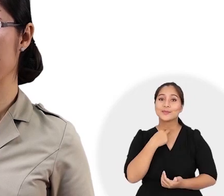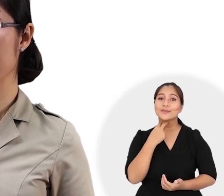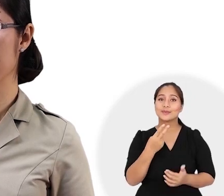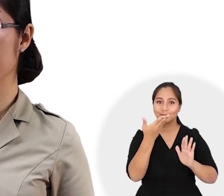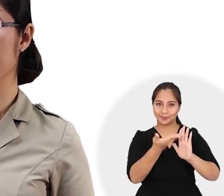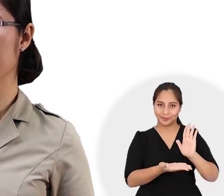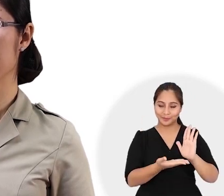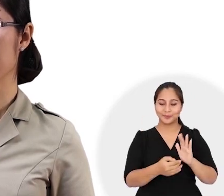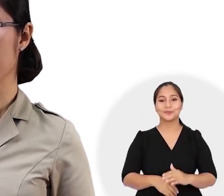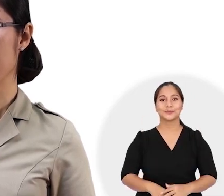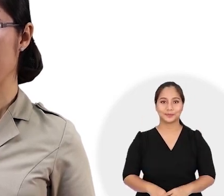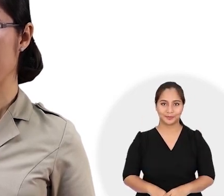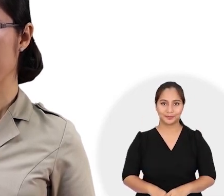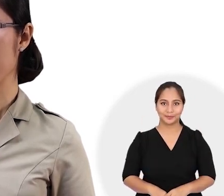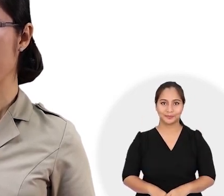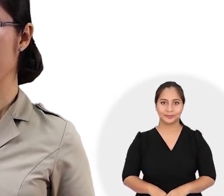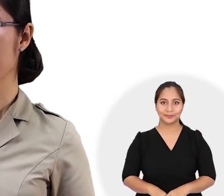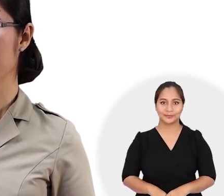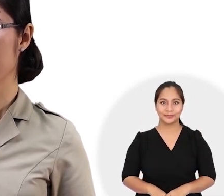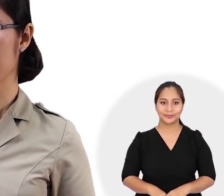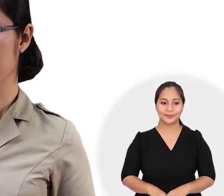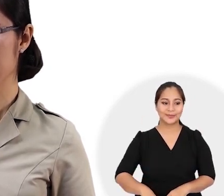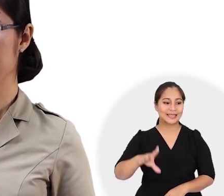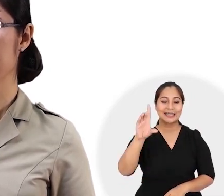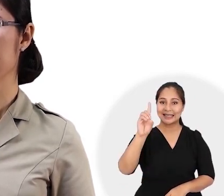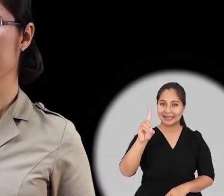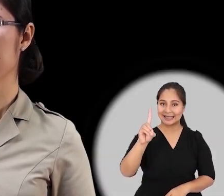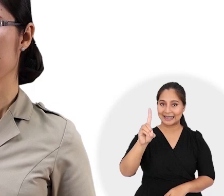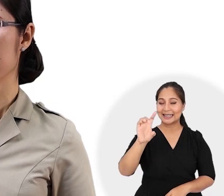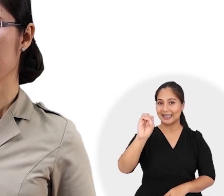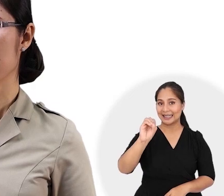กเสียงดังนี้อ่านว่าดิบ